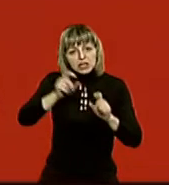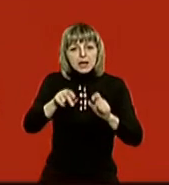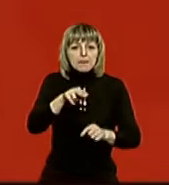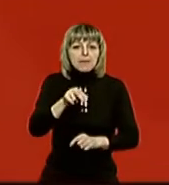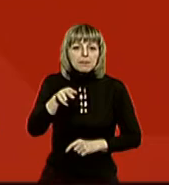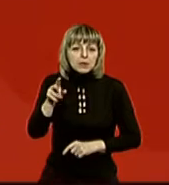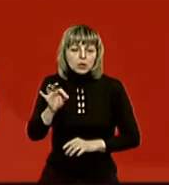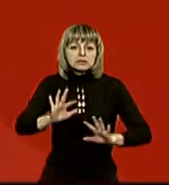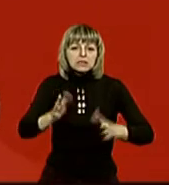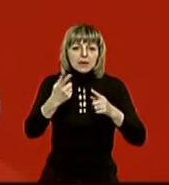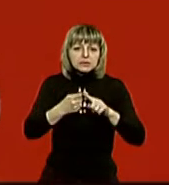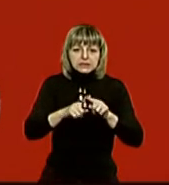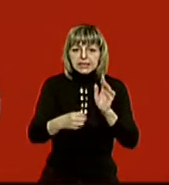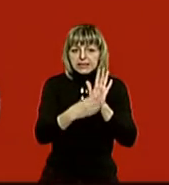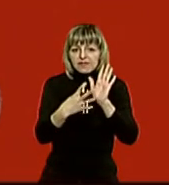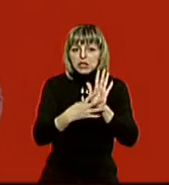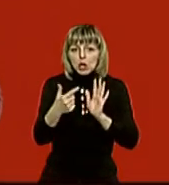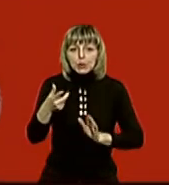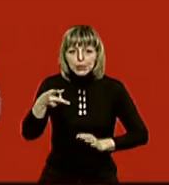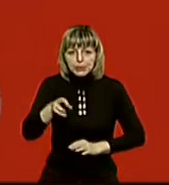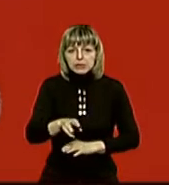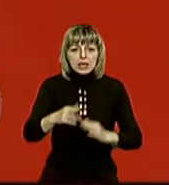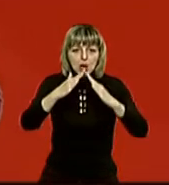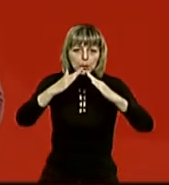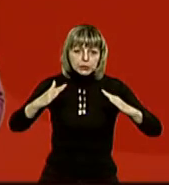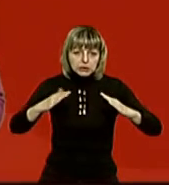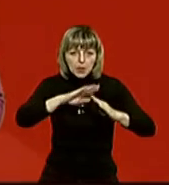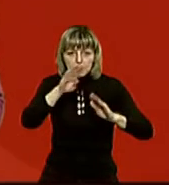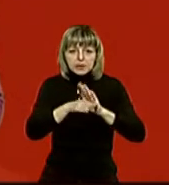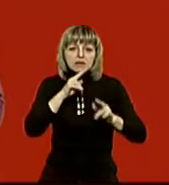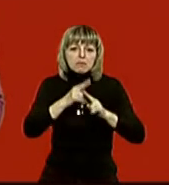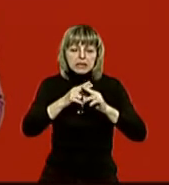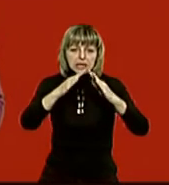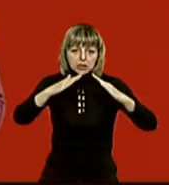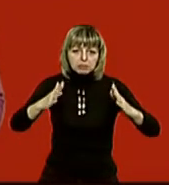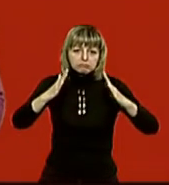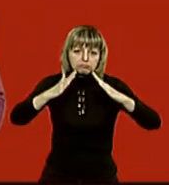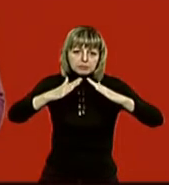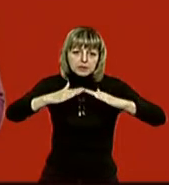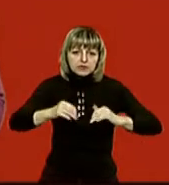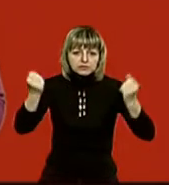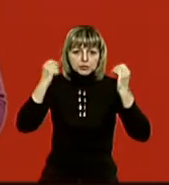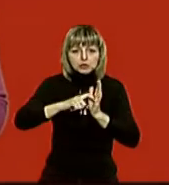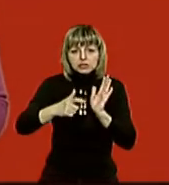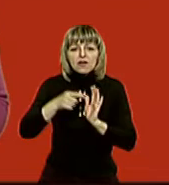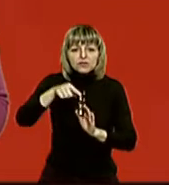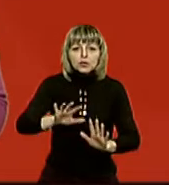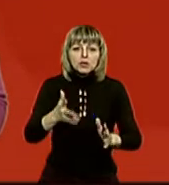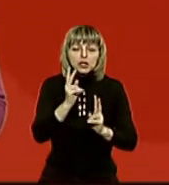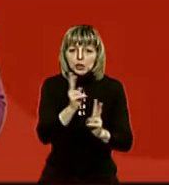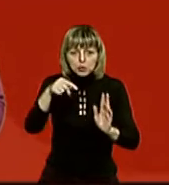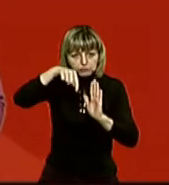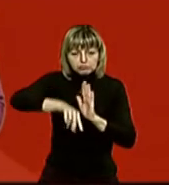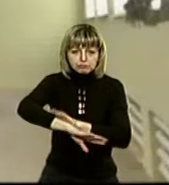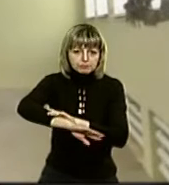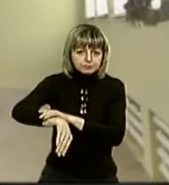Віктора Папка, трапилося це 19 грудня. Конструкції під металопрофілем зігнулися у спортзалі, в той момент нікого не